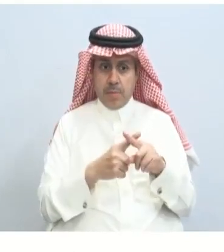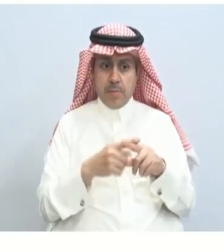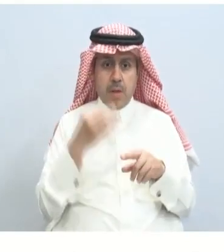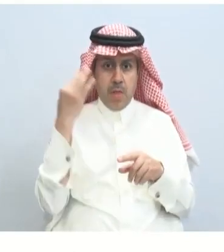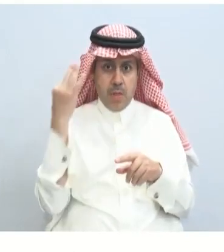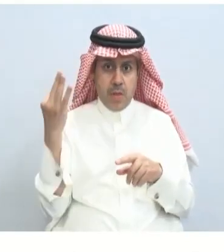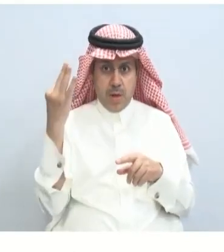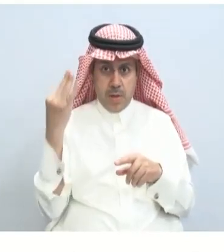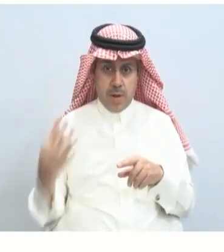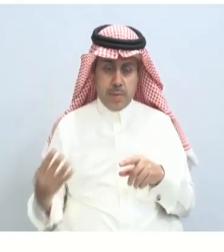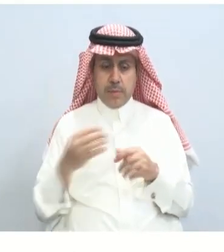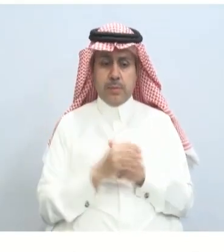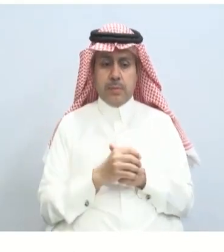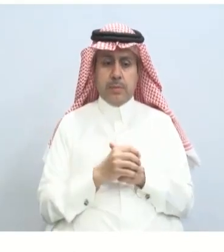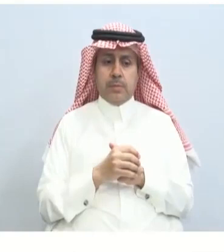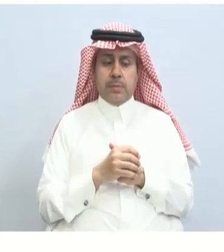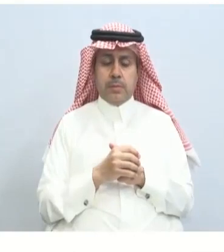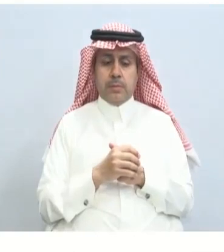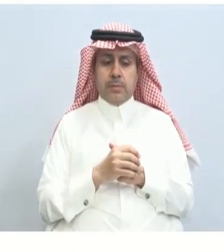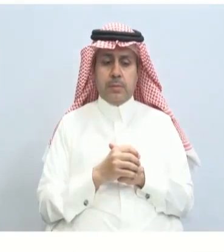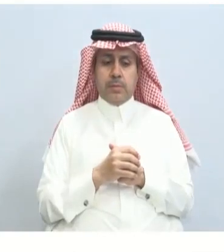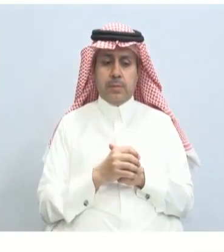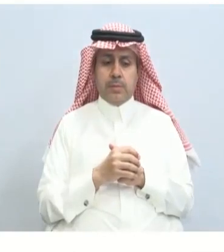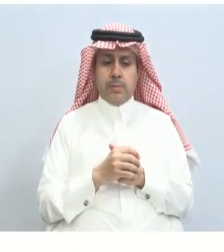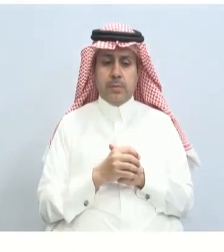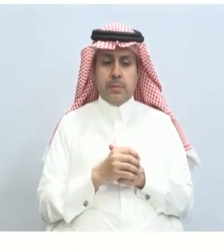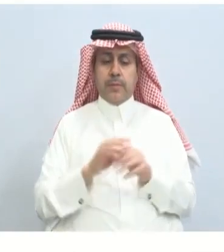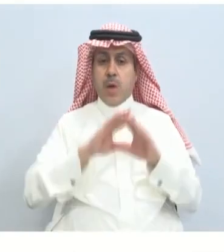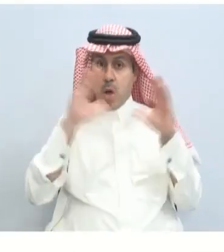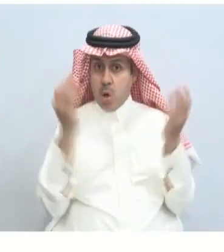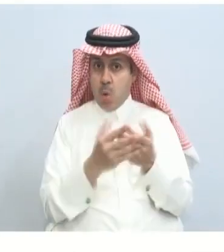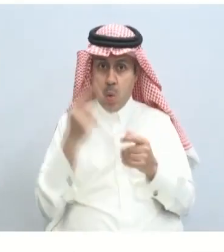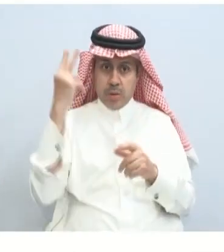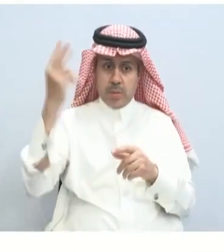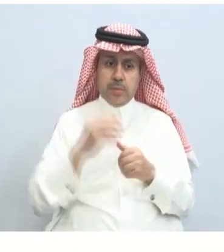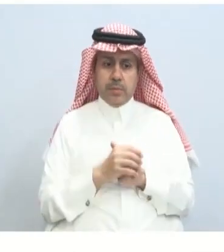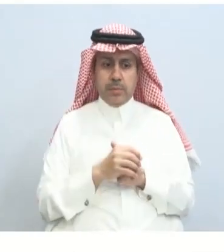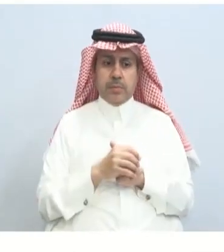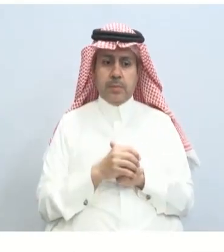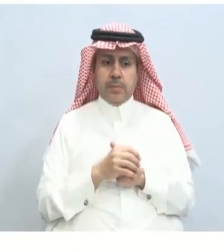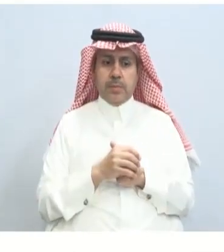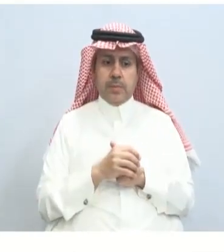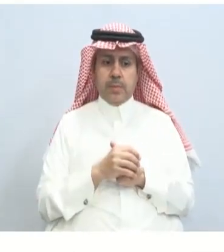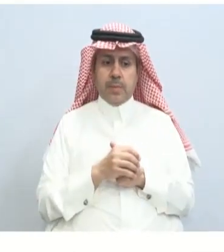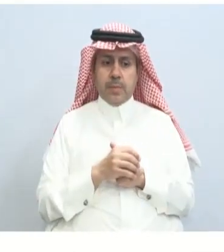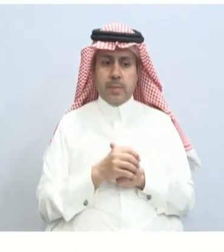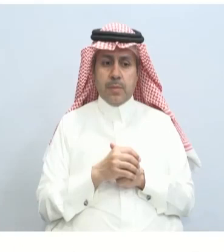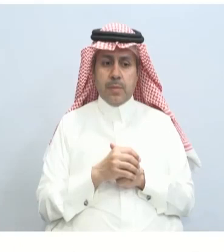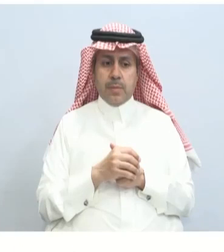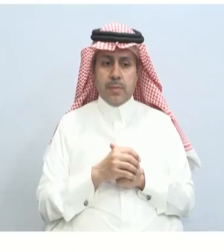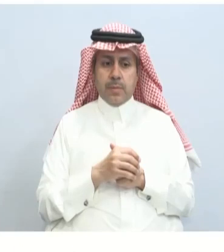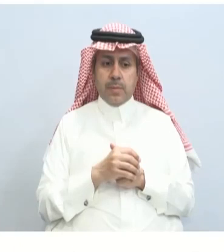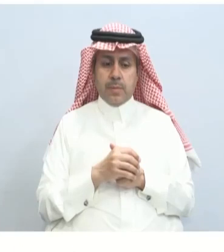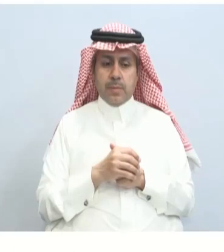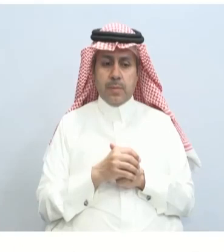3 ارباع 3 على ا الكل تربيع طبعا المفترض نحط قوس ابتداء نفتح